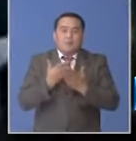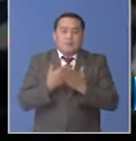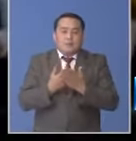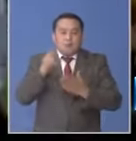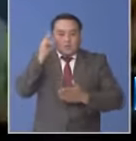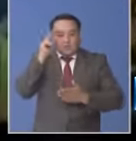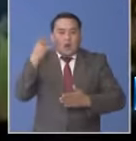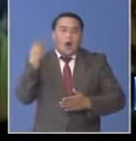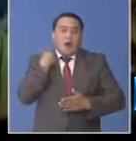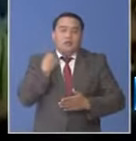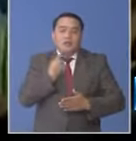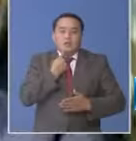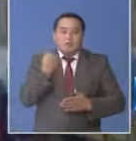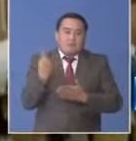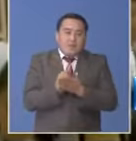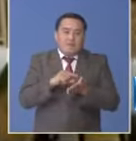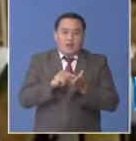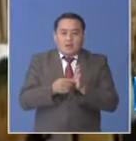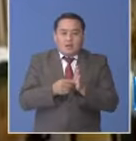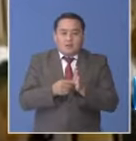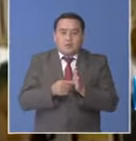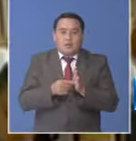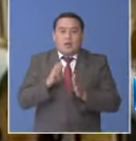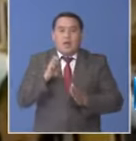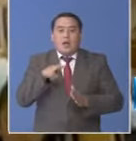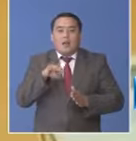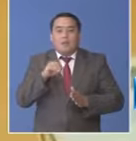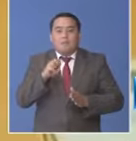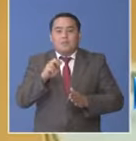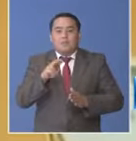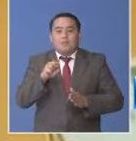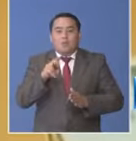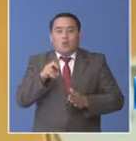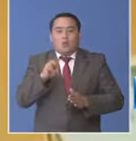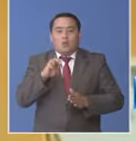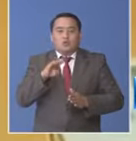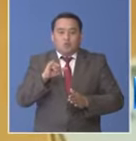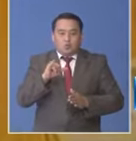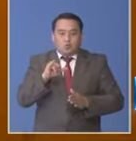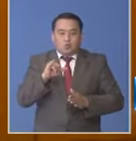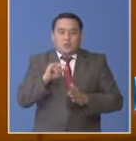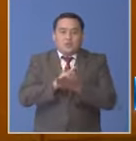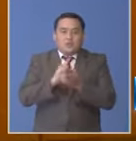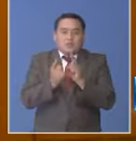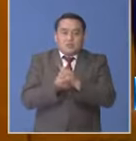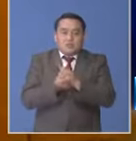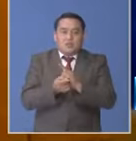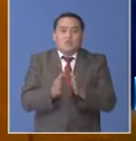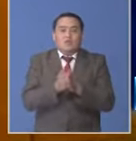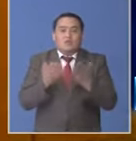изучать английский язык будут с первого класса. Привычную альпе сменит сауаташу. Изменения претерпели и учебники для восьмых